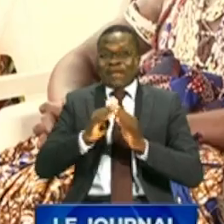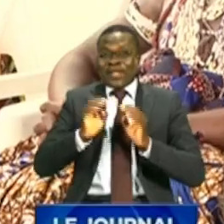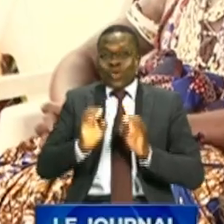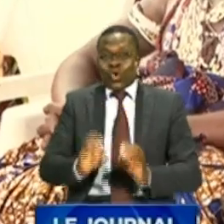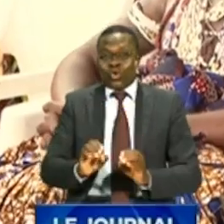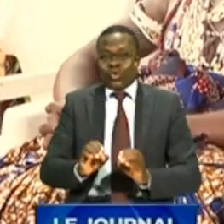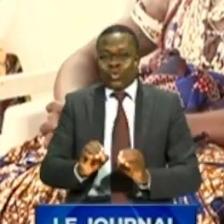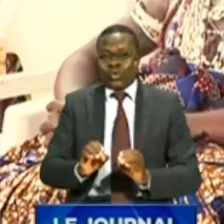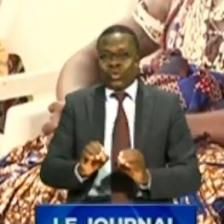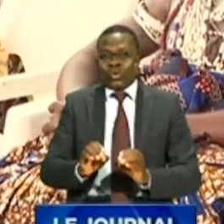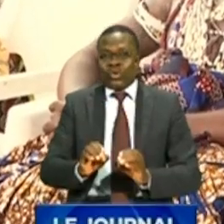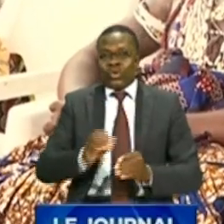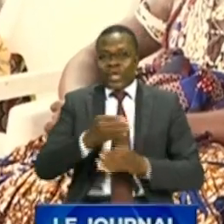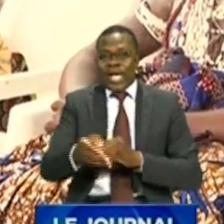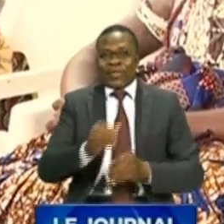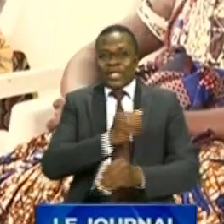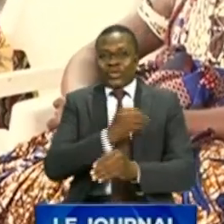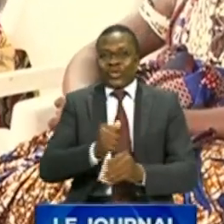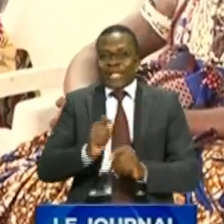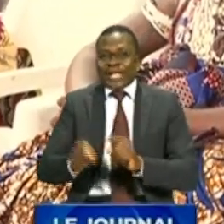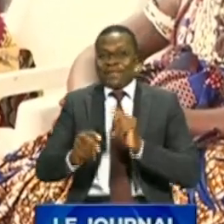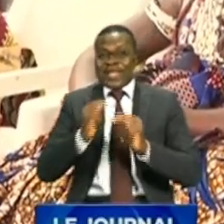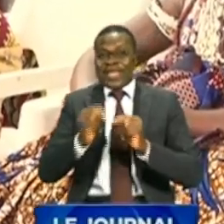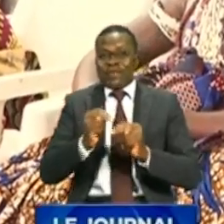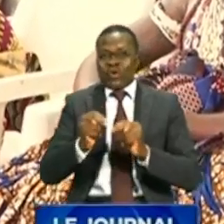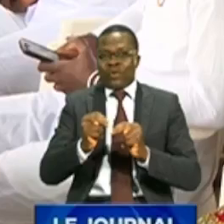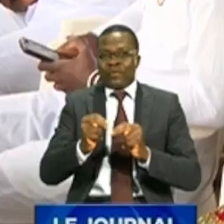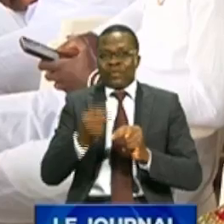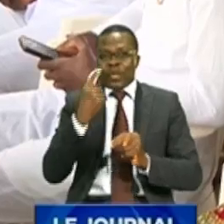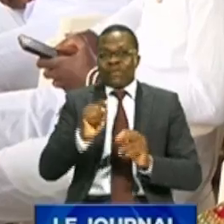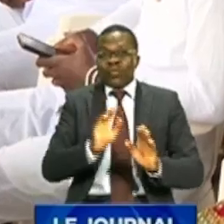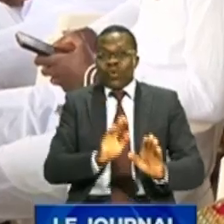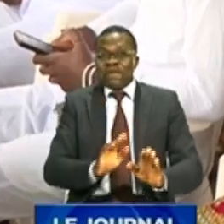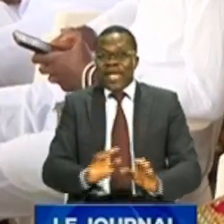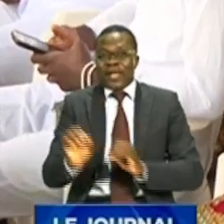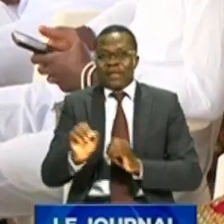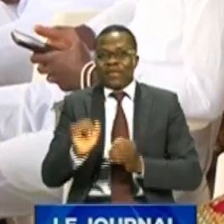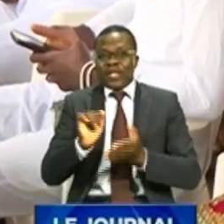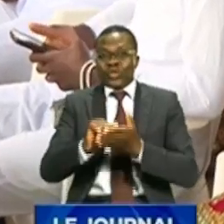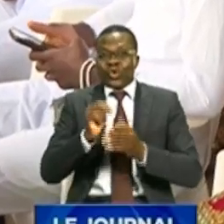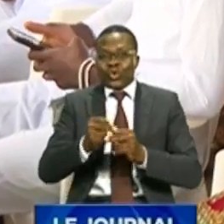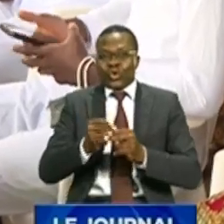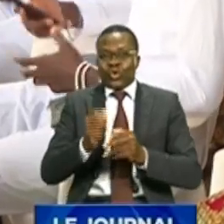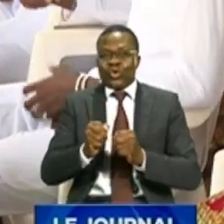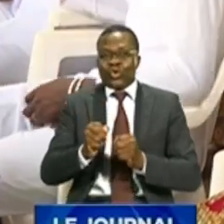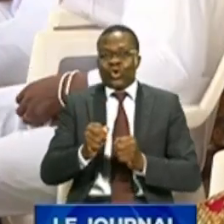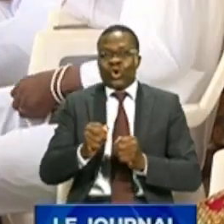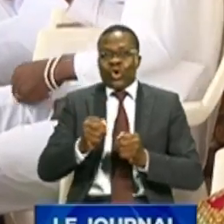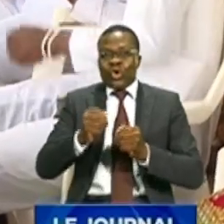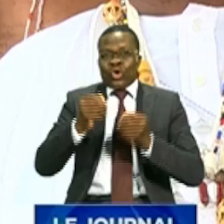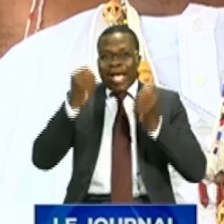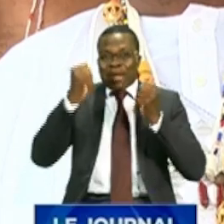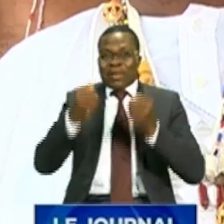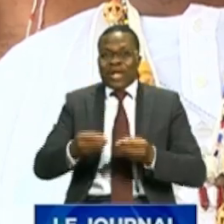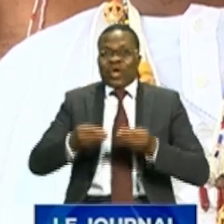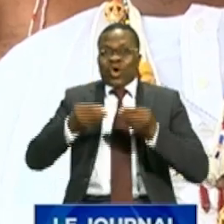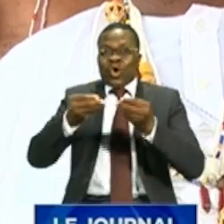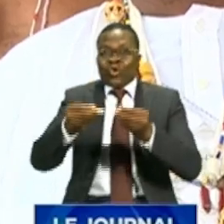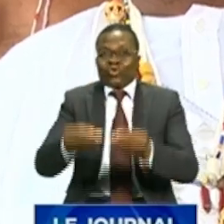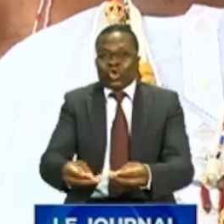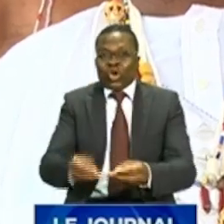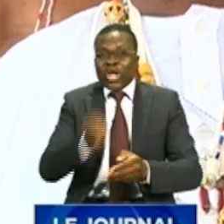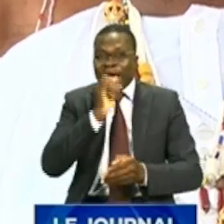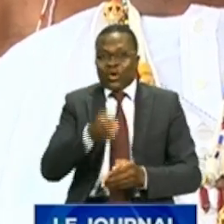Cotonou, les autorités à divers niveaux. Pour faire ce qu'on appelle Agbandoto.